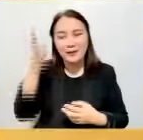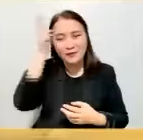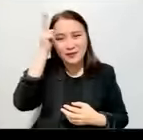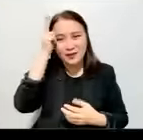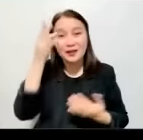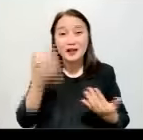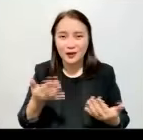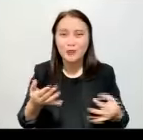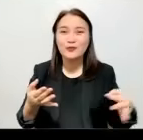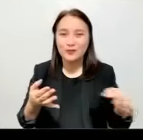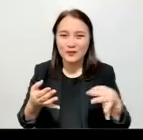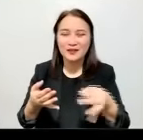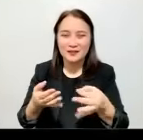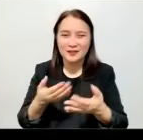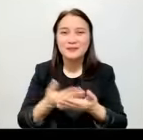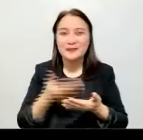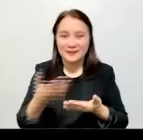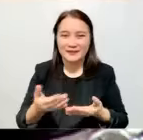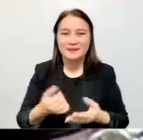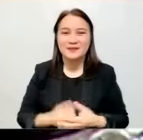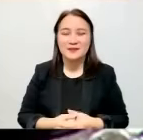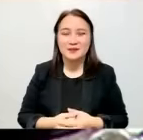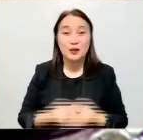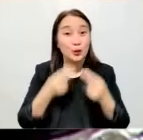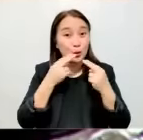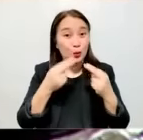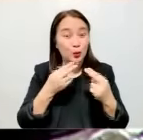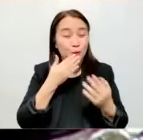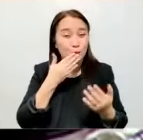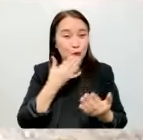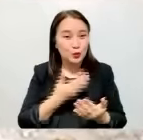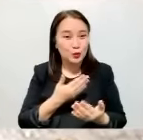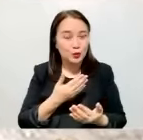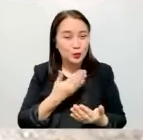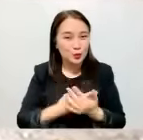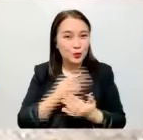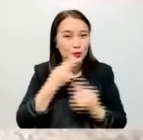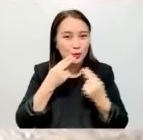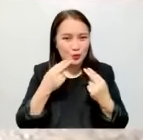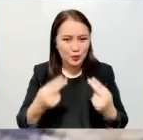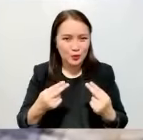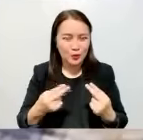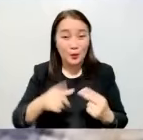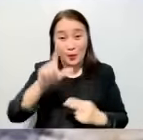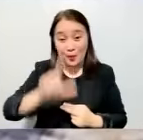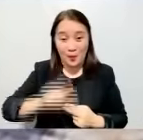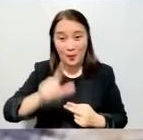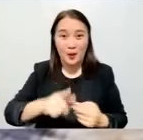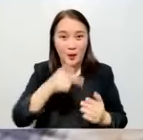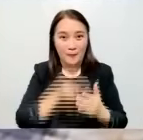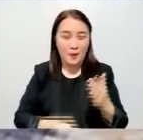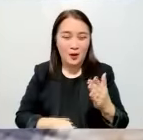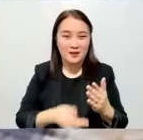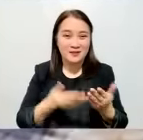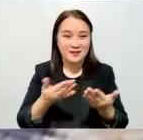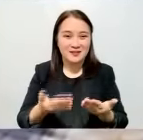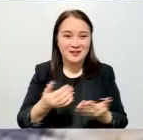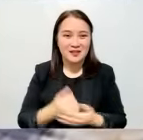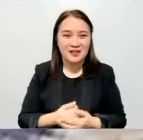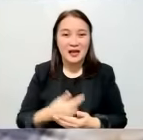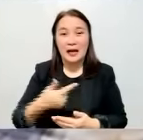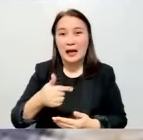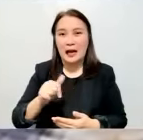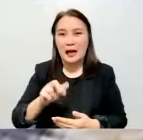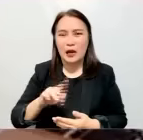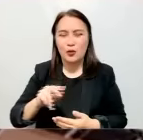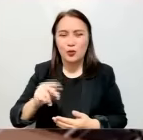isda. Good news naman dahil bumaba ang presyo ng ilang isda sa pamilihan. Ang galunggong hanggang 50 pesos